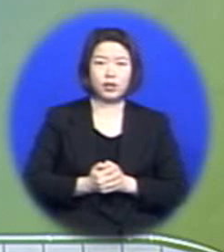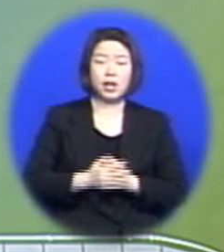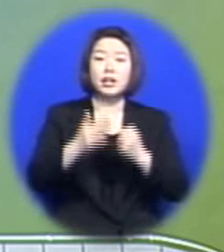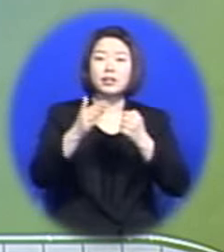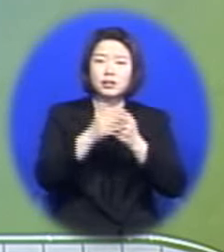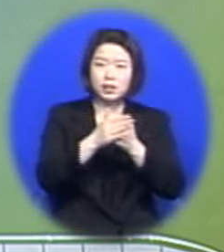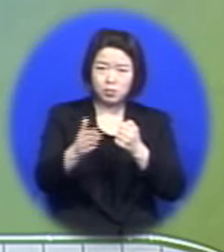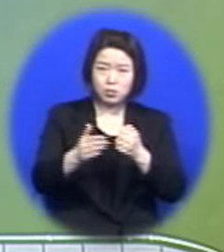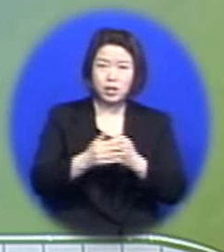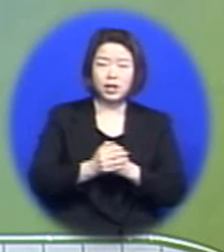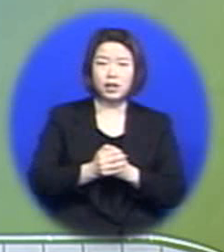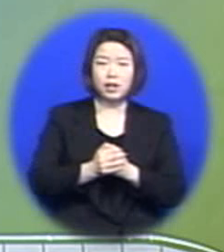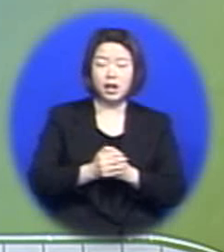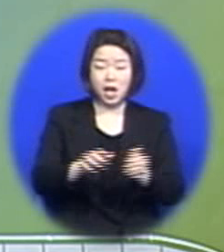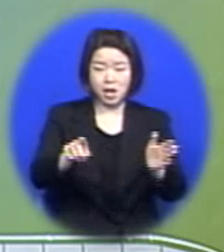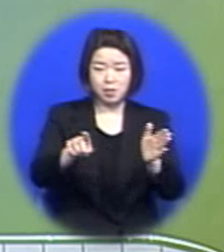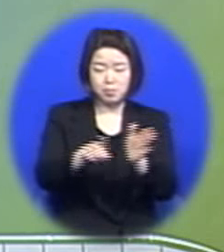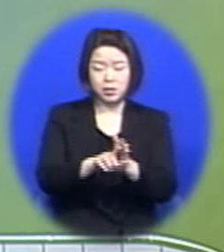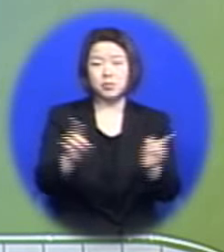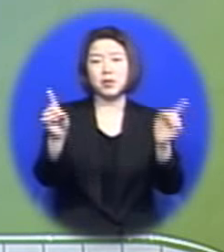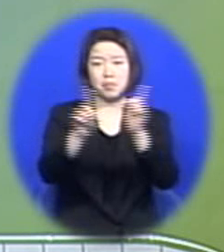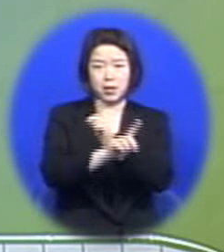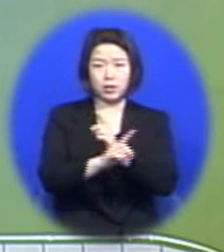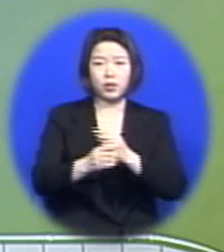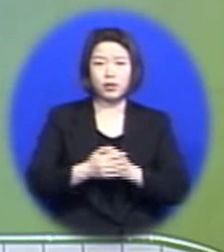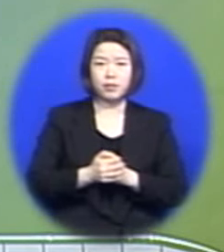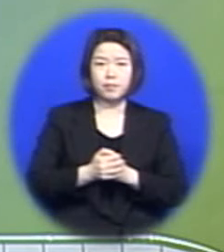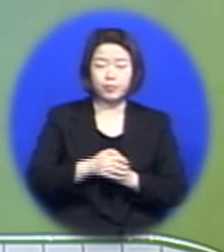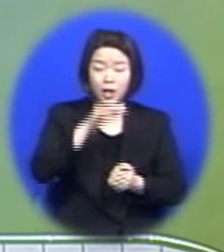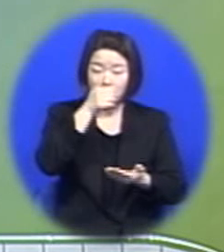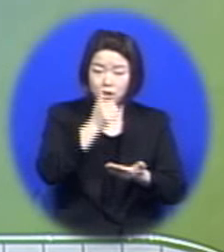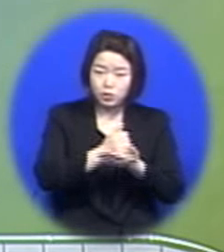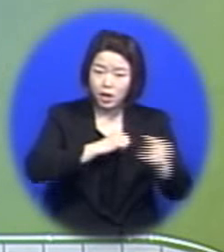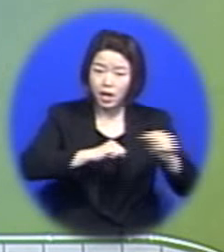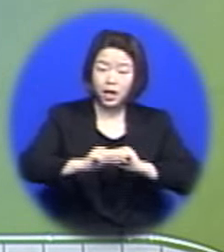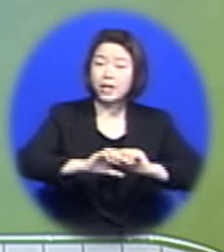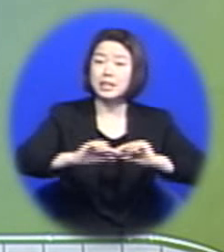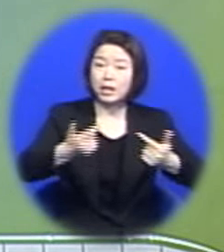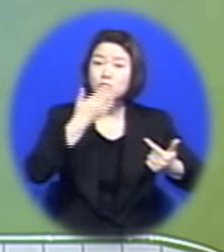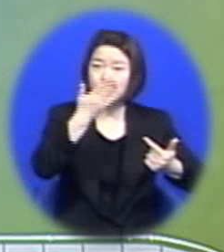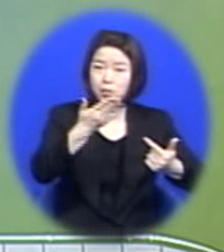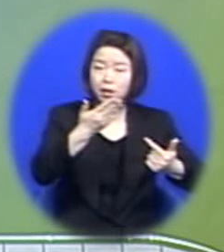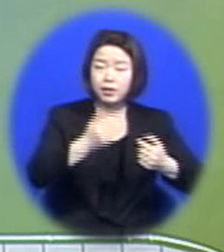그래서 믿음이 달라졌어요. 죄 안 지을 수 있다.